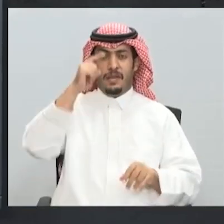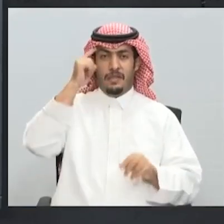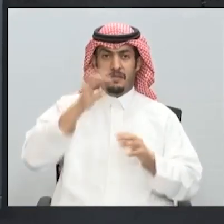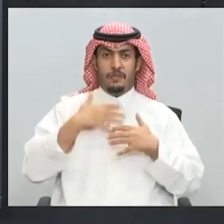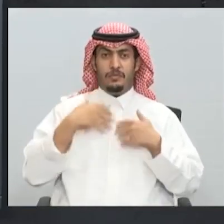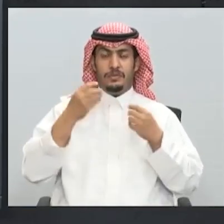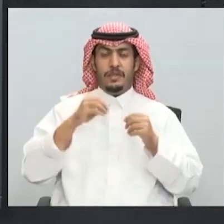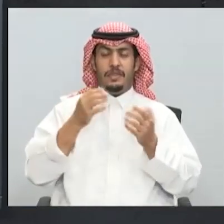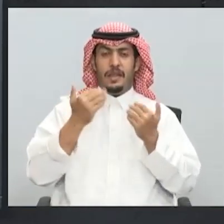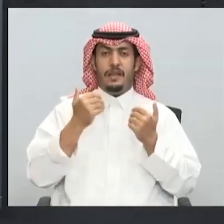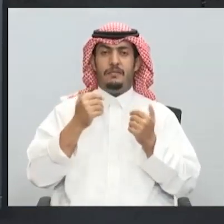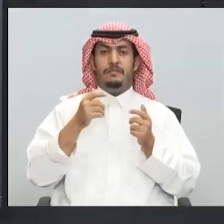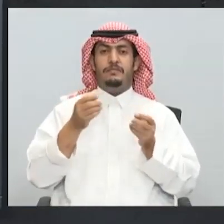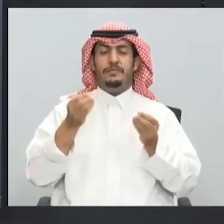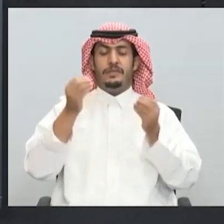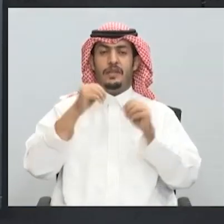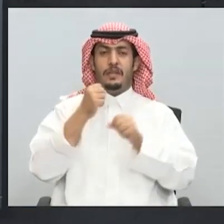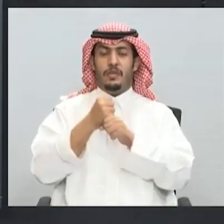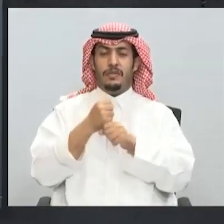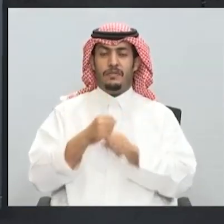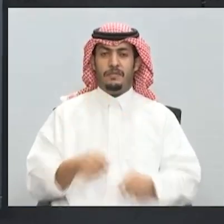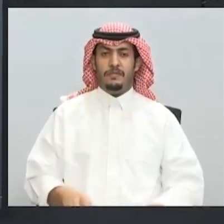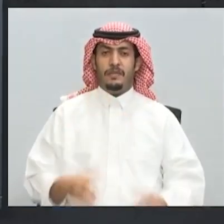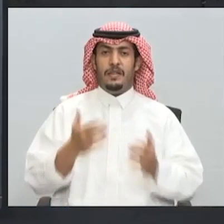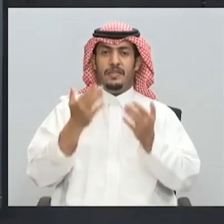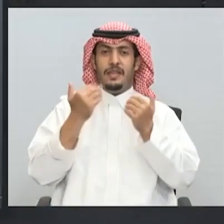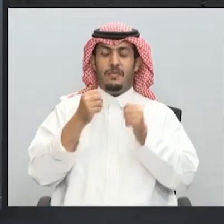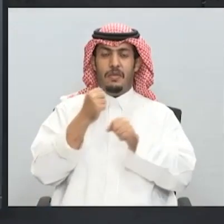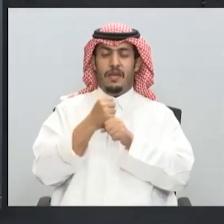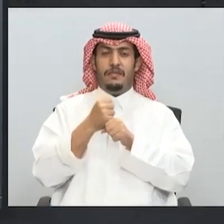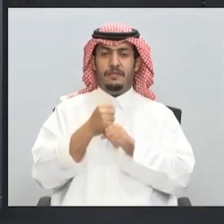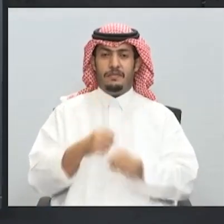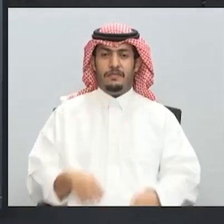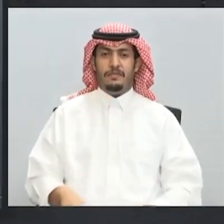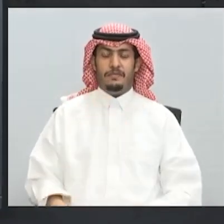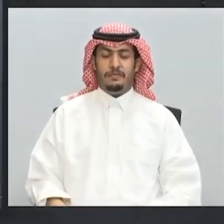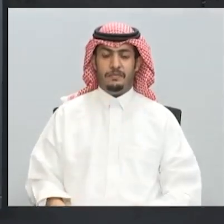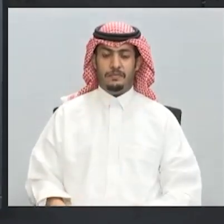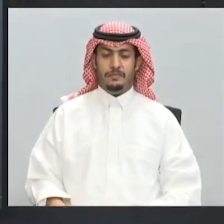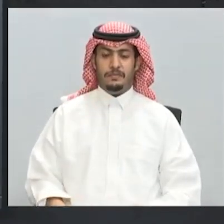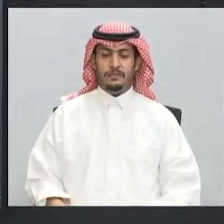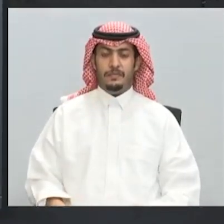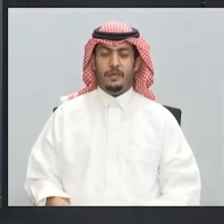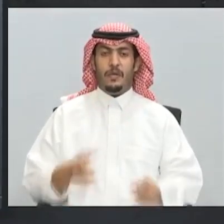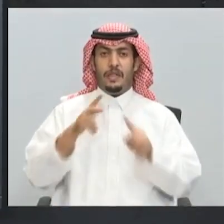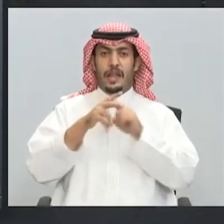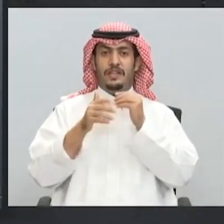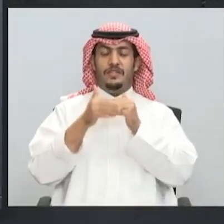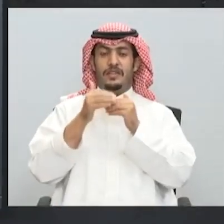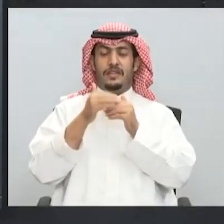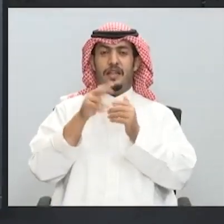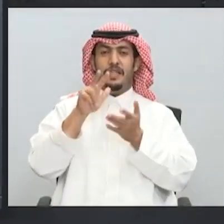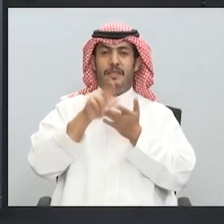انتعاش وطلب كبير ستقوم بالتوظيف وبالتالي قد تتطلب ايضا وظائف معينه تقنيات الجديده